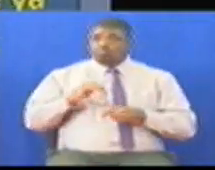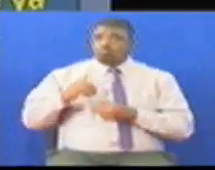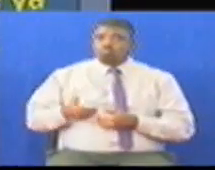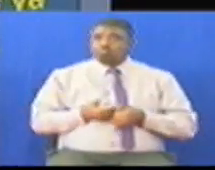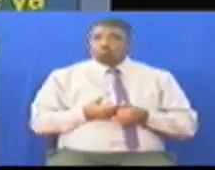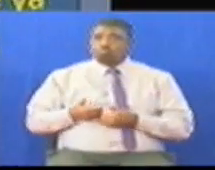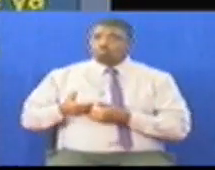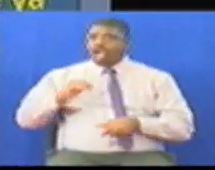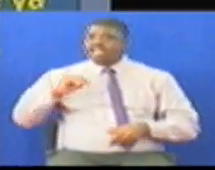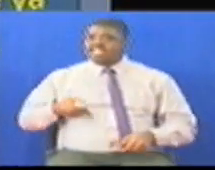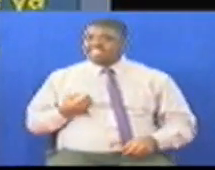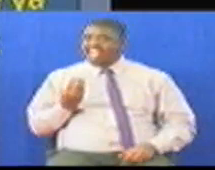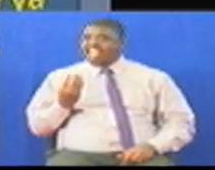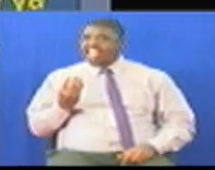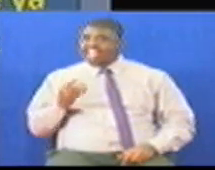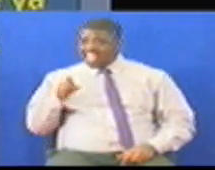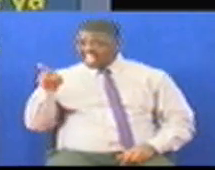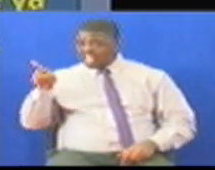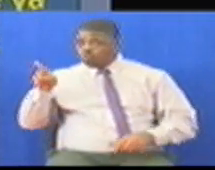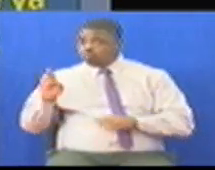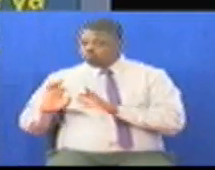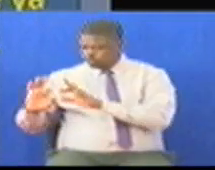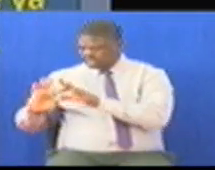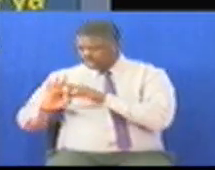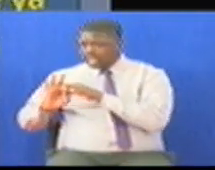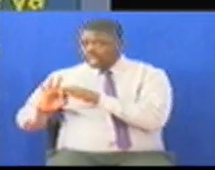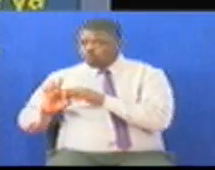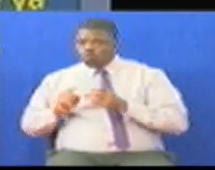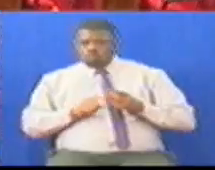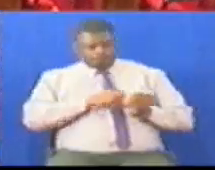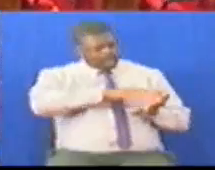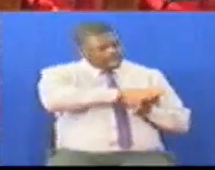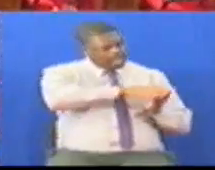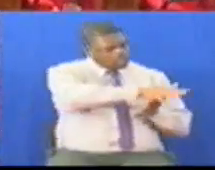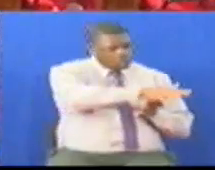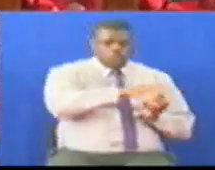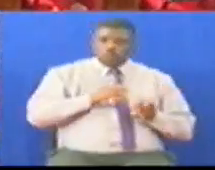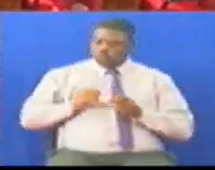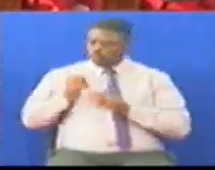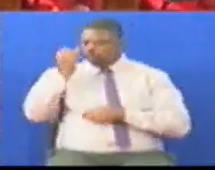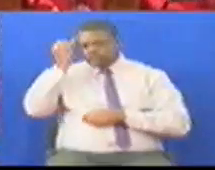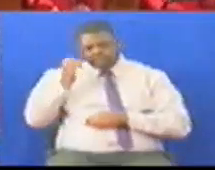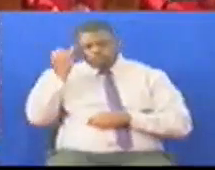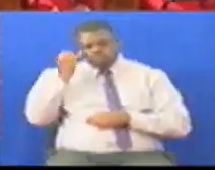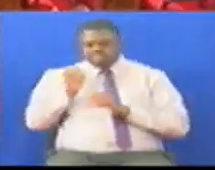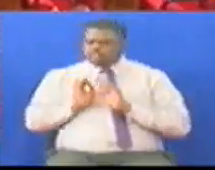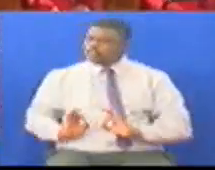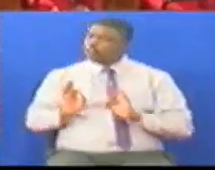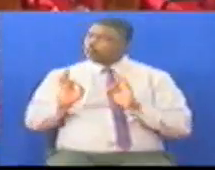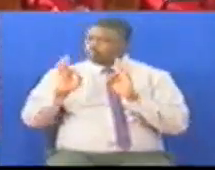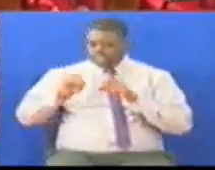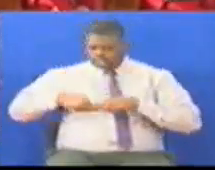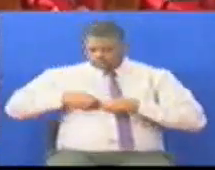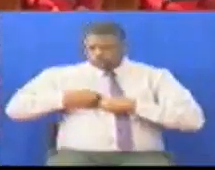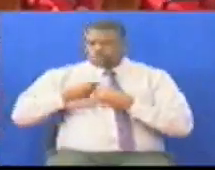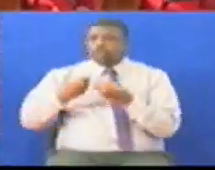Tabora, kwa ushirikiano, maelekezo na ushauri mzuri walioutoa wakati